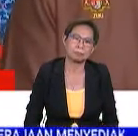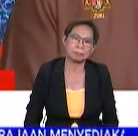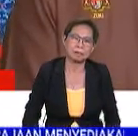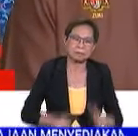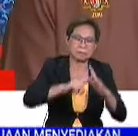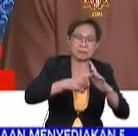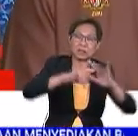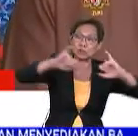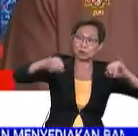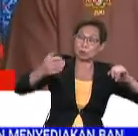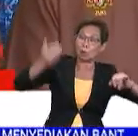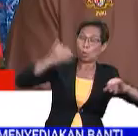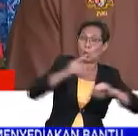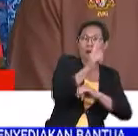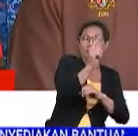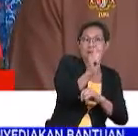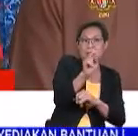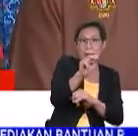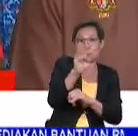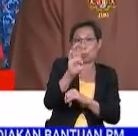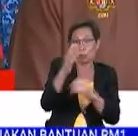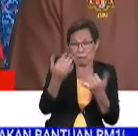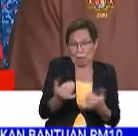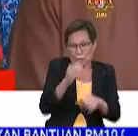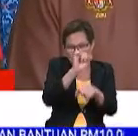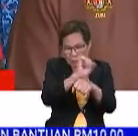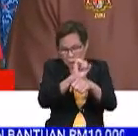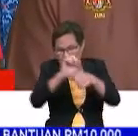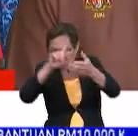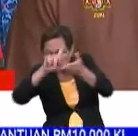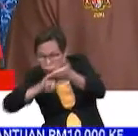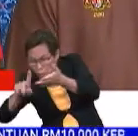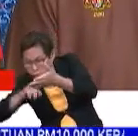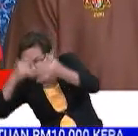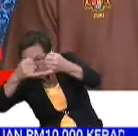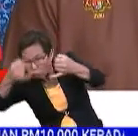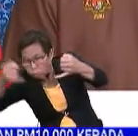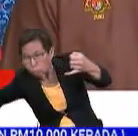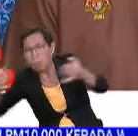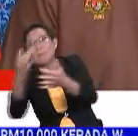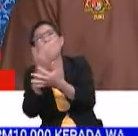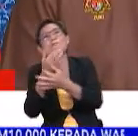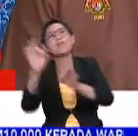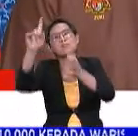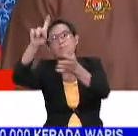Sejak Jumaat lalu, TNB sudah melaksanakan kerja pemeriksaan pendawaian percuma.